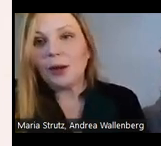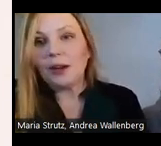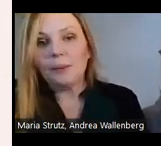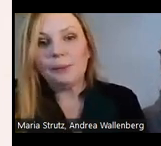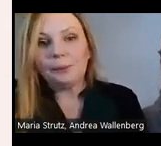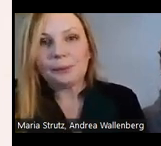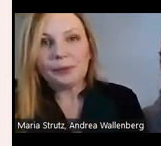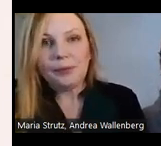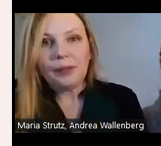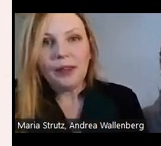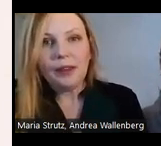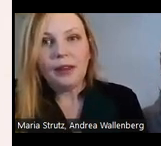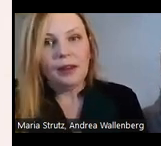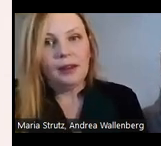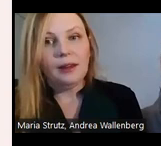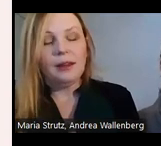betyda mycket. Mm.